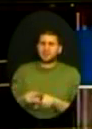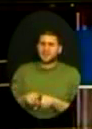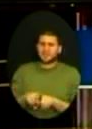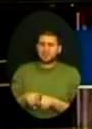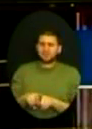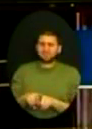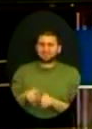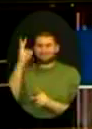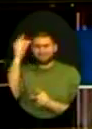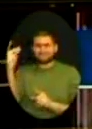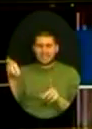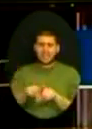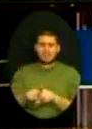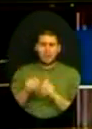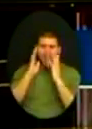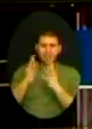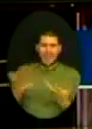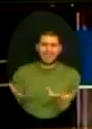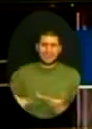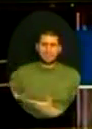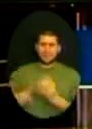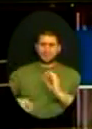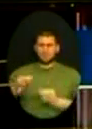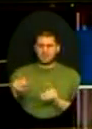הקטם הזה באמון המערכת, כאילו זה בכלל איזה משחק.